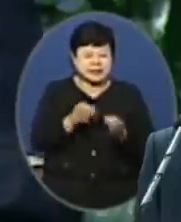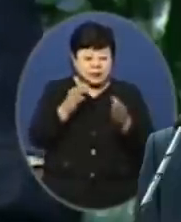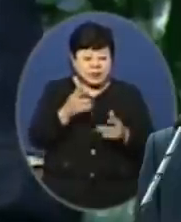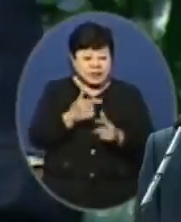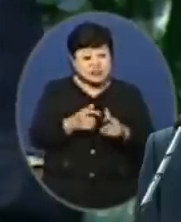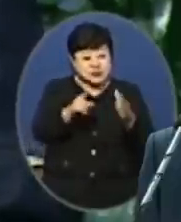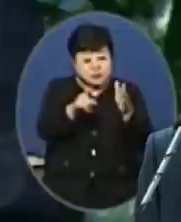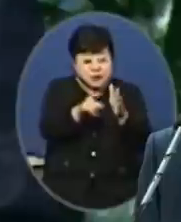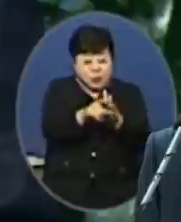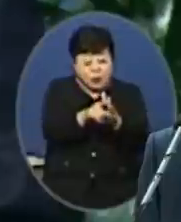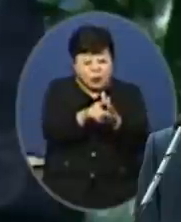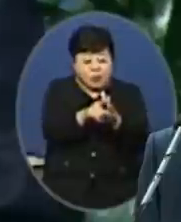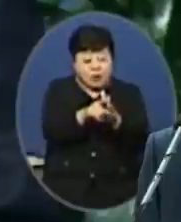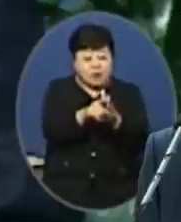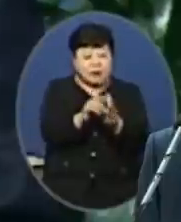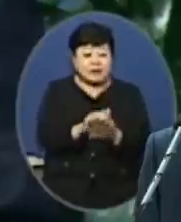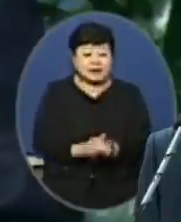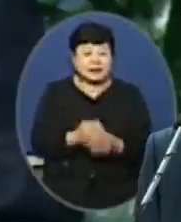예수님을 믿고